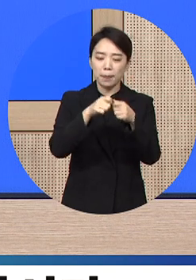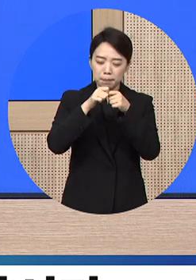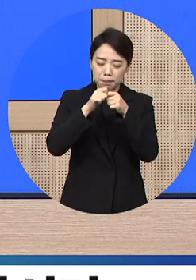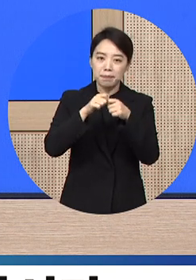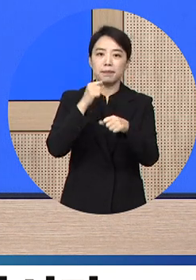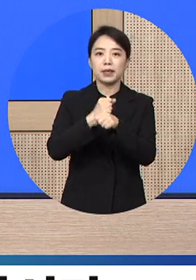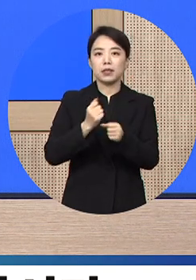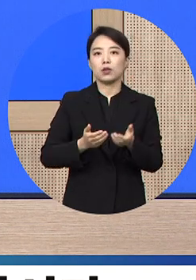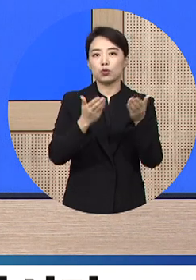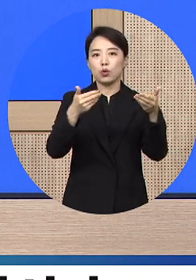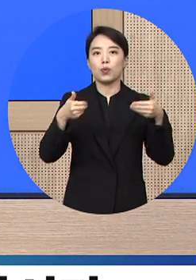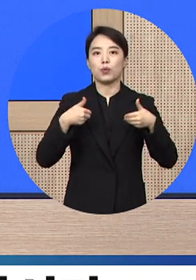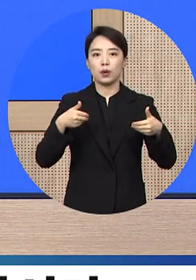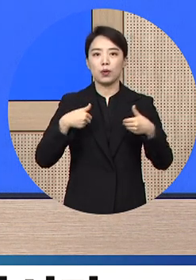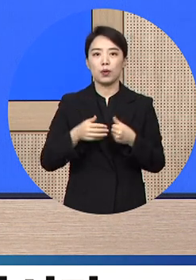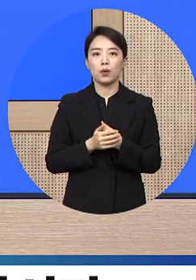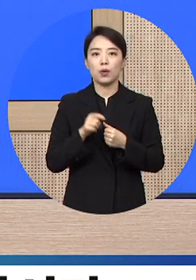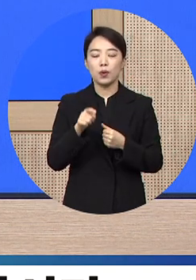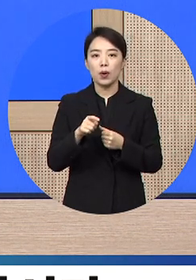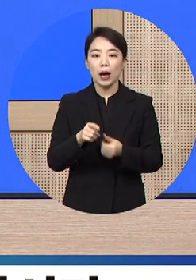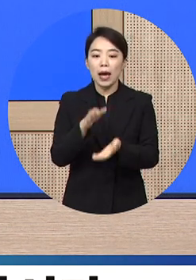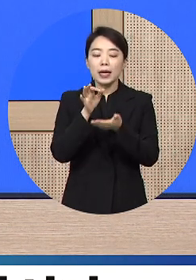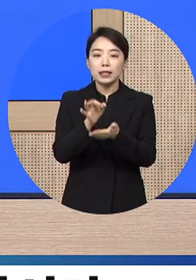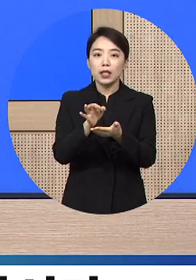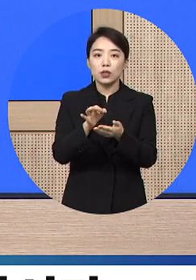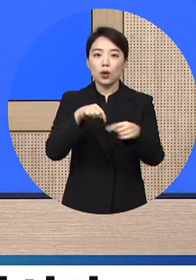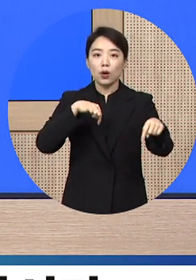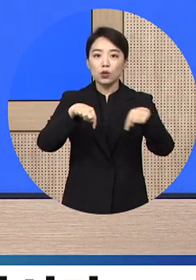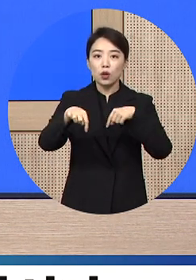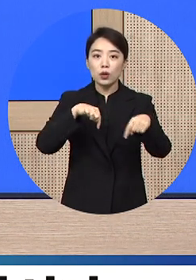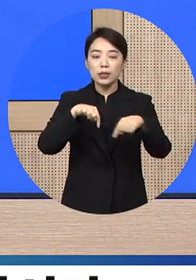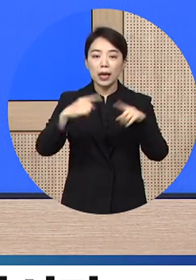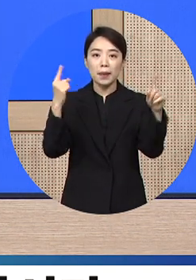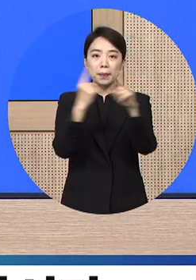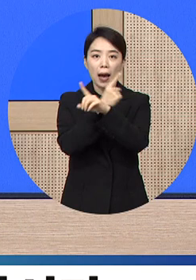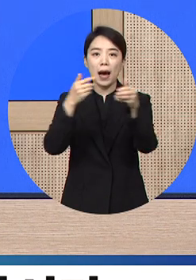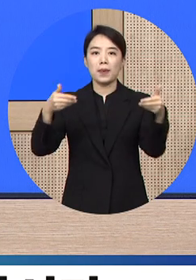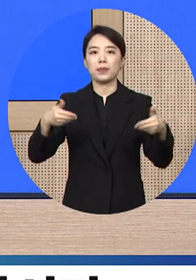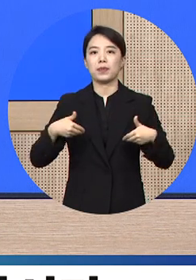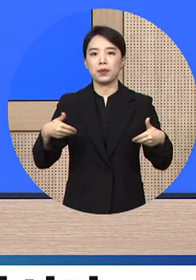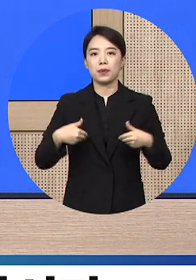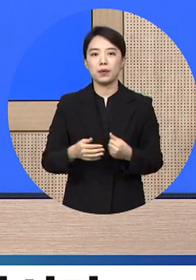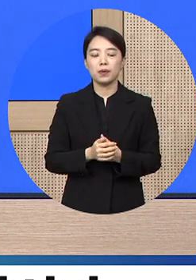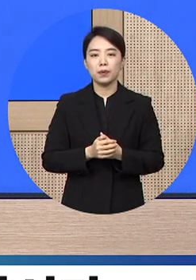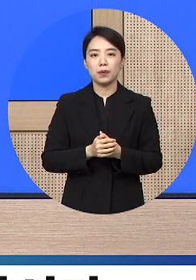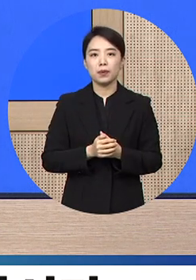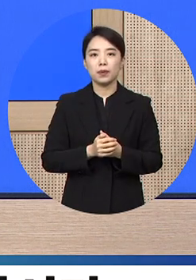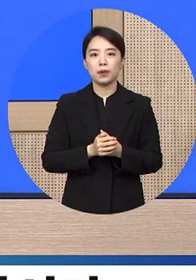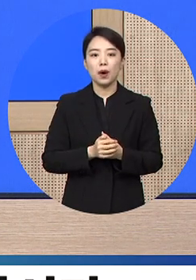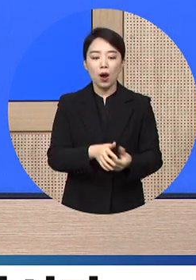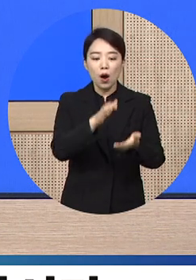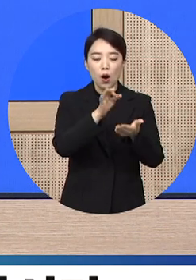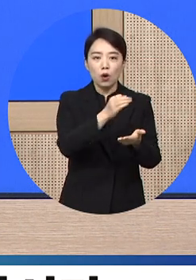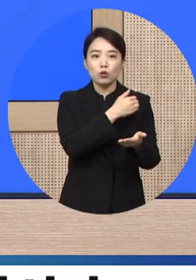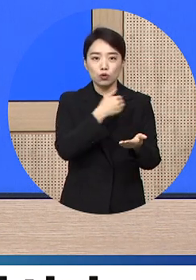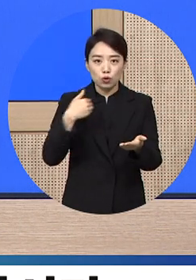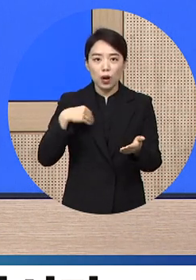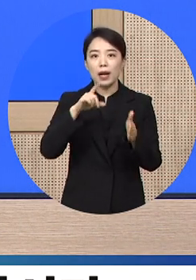합니다. 이를 위해 재정정책의 획기적인 전환이 필요합니다. 건전재정이 중요할 때가